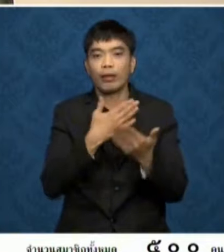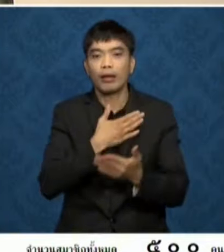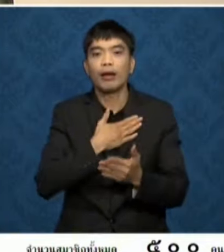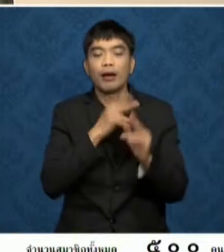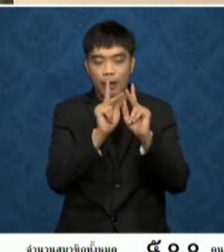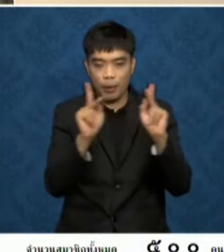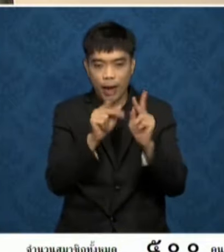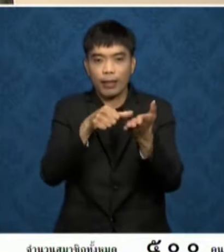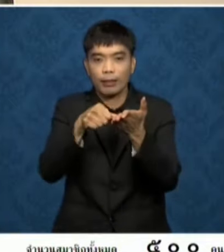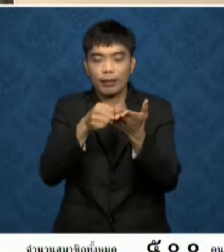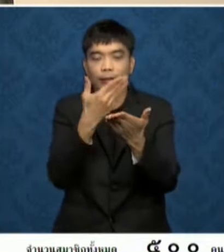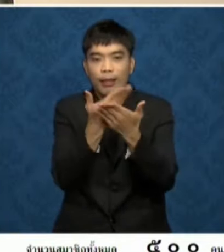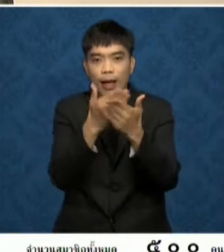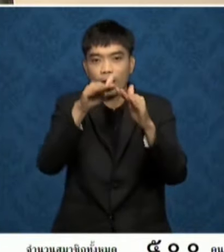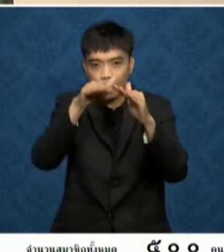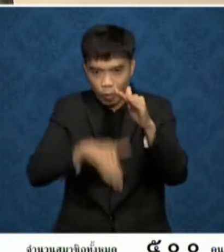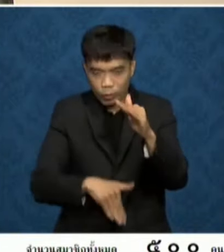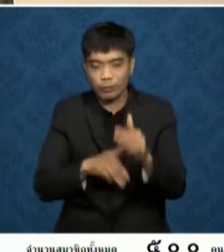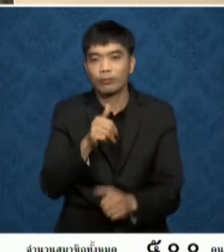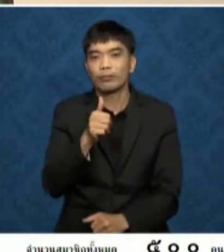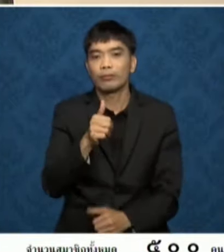ของประเด็นนะคะของ